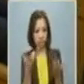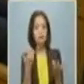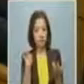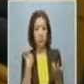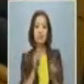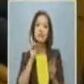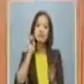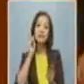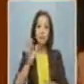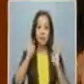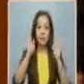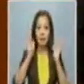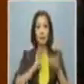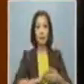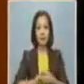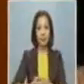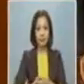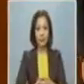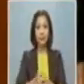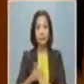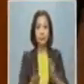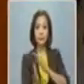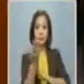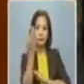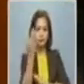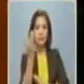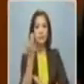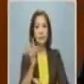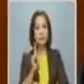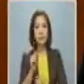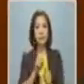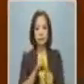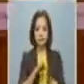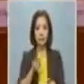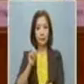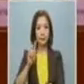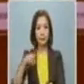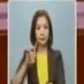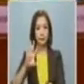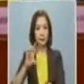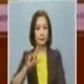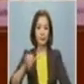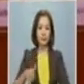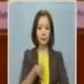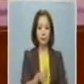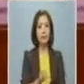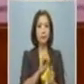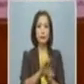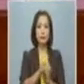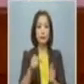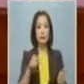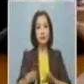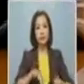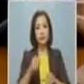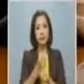าวร่วมกันขณะที่เมื่อช่วงเช้าที่ผ่านมานายวีรการมุสิกพงษ์แกนนำนปช.ได้เข้ามาให้ข้อเสนอแนะเกี่ยวกับการจัดท